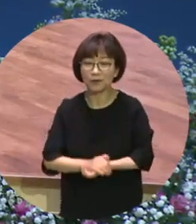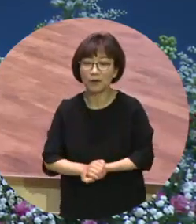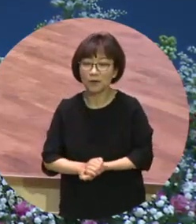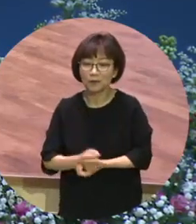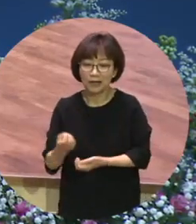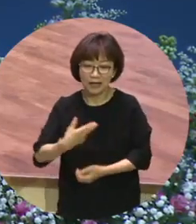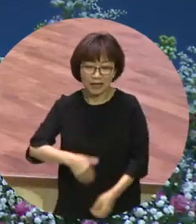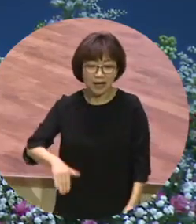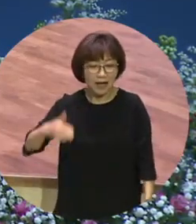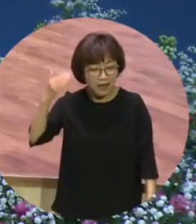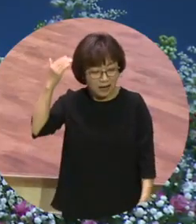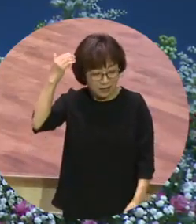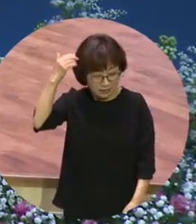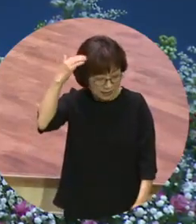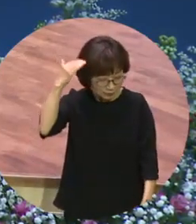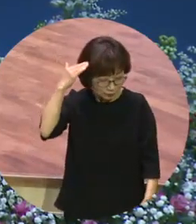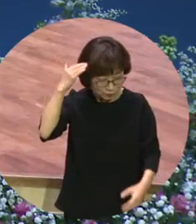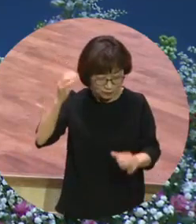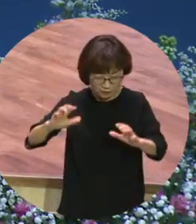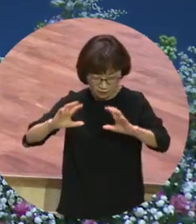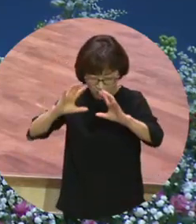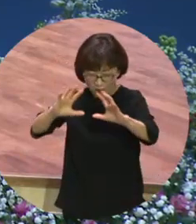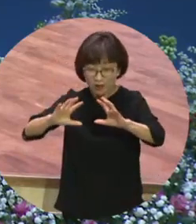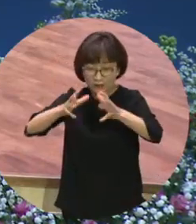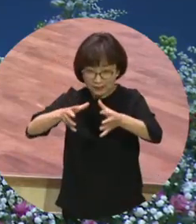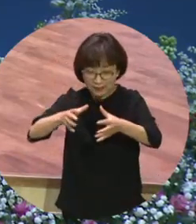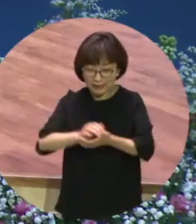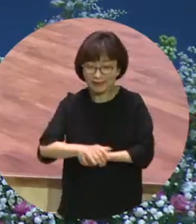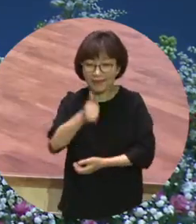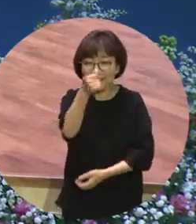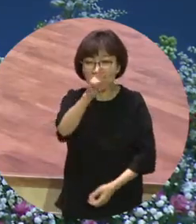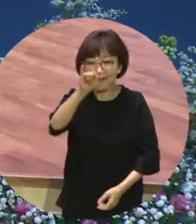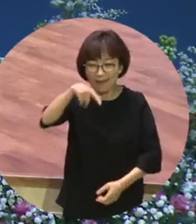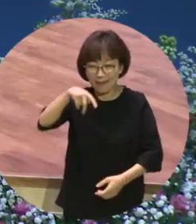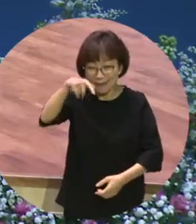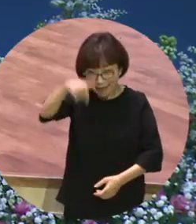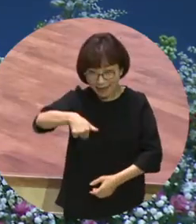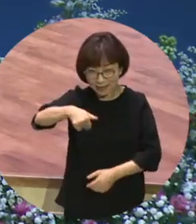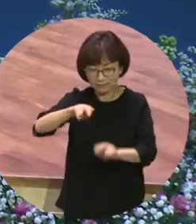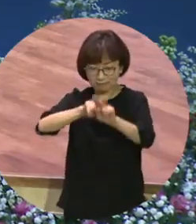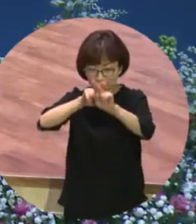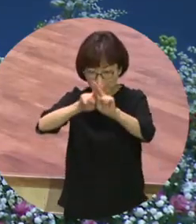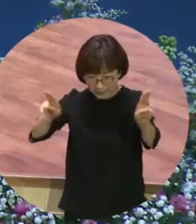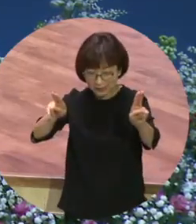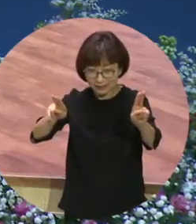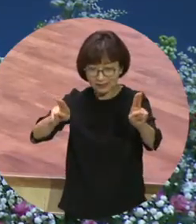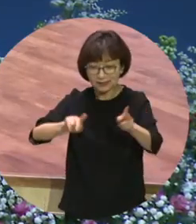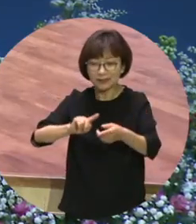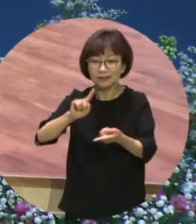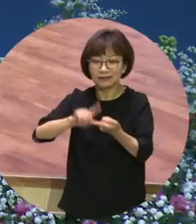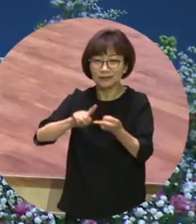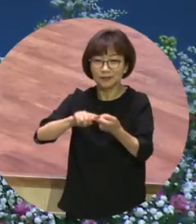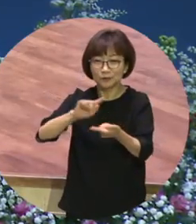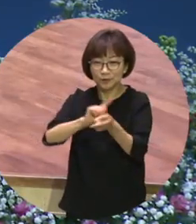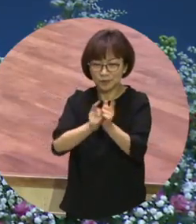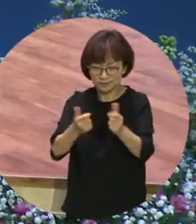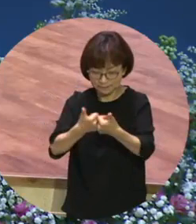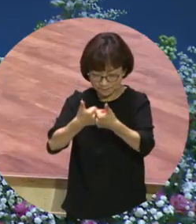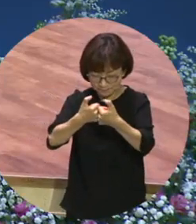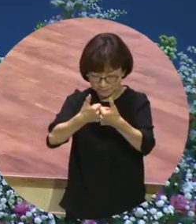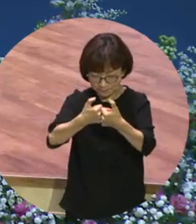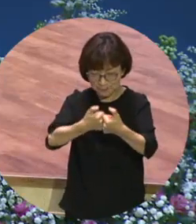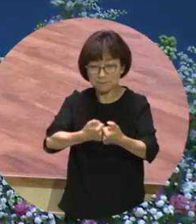한반도 비핵화라고 하는 이 엄청난 이런 이제